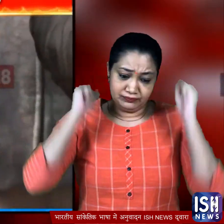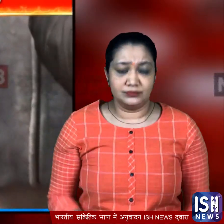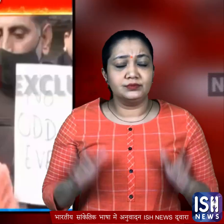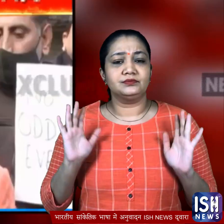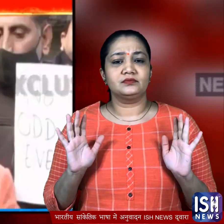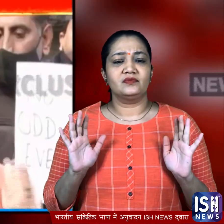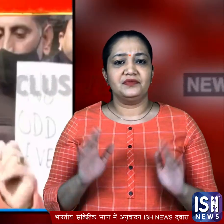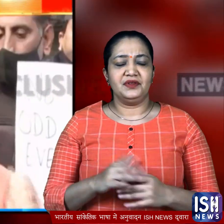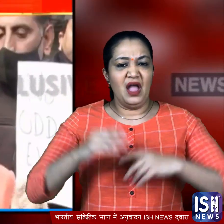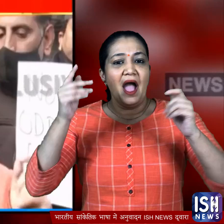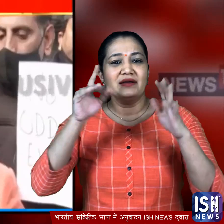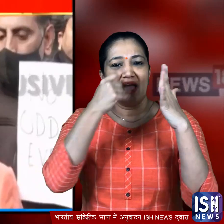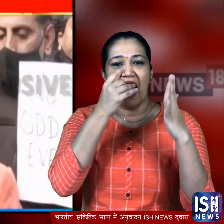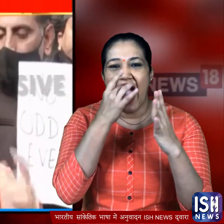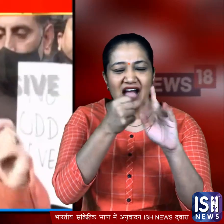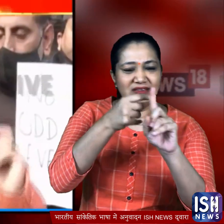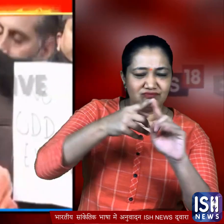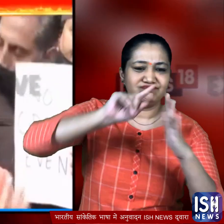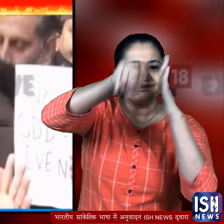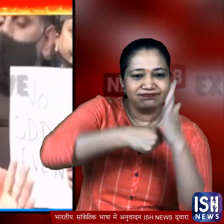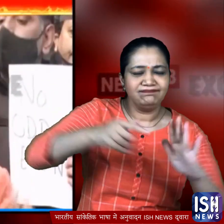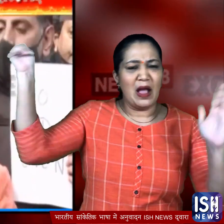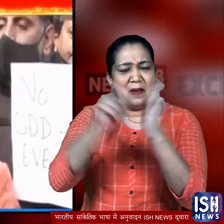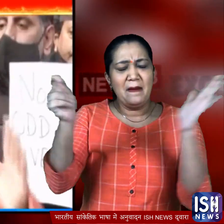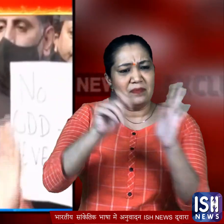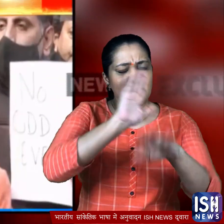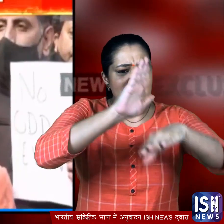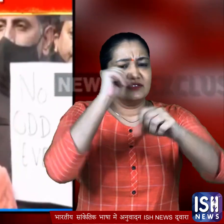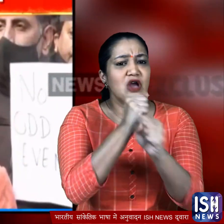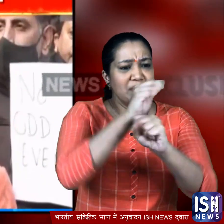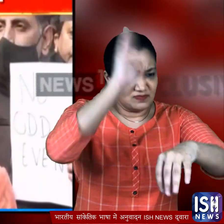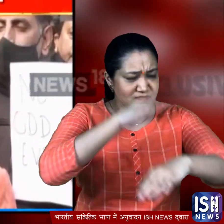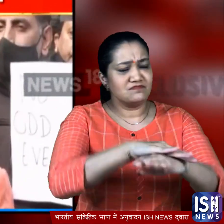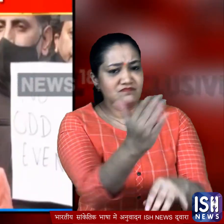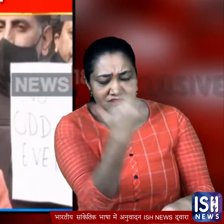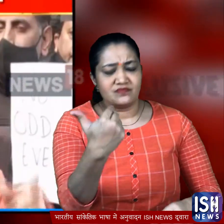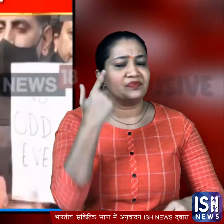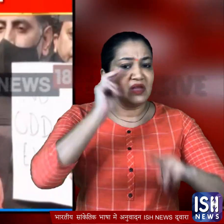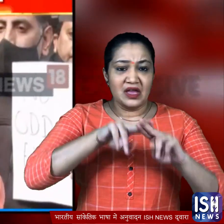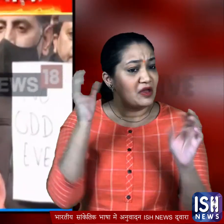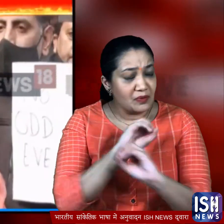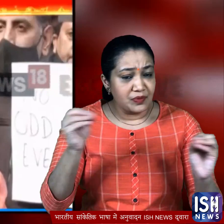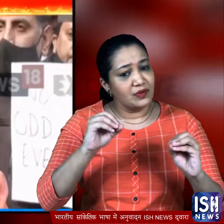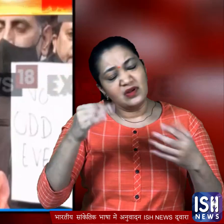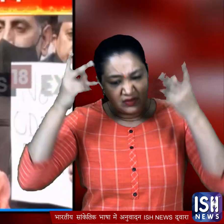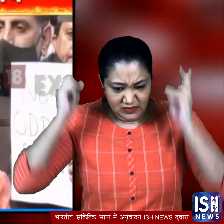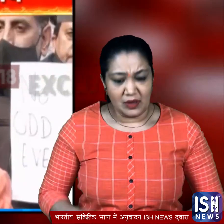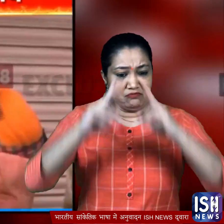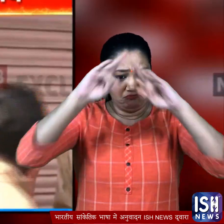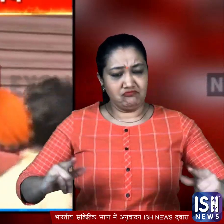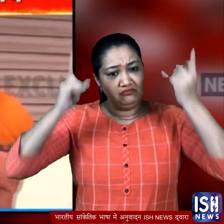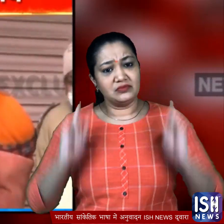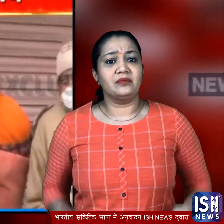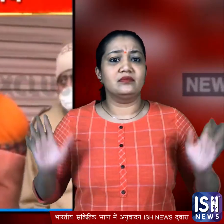धरने पर बैठ जाएंगे। जो थालियां बजाएंगे और सरकार को जगाएंगे, उसके बाद भी नहीं होगा तो हम यहाँ पर पटरियां भी